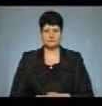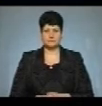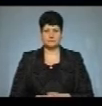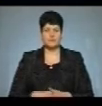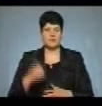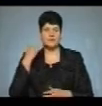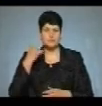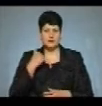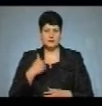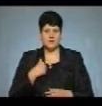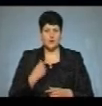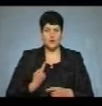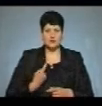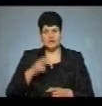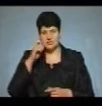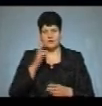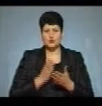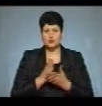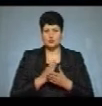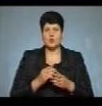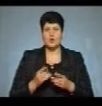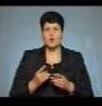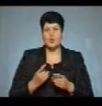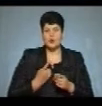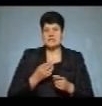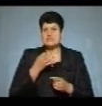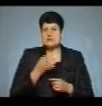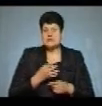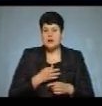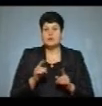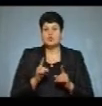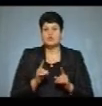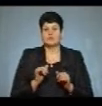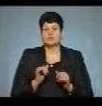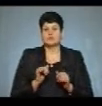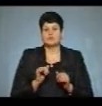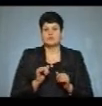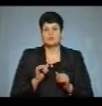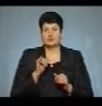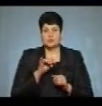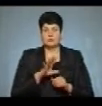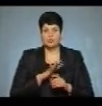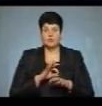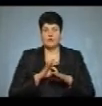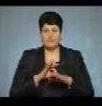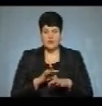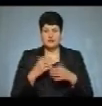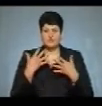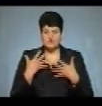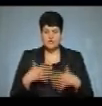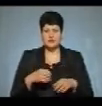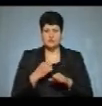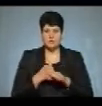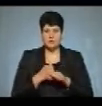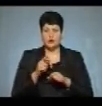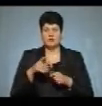Відзвонили до мене охоронці з Державної служби охорони. Сказали, що на них був проведений, вже здійснений, тобто вже люди були